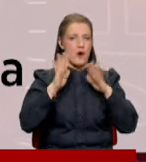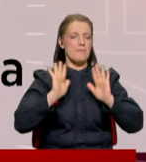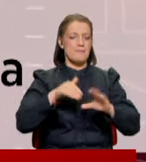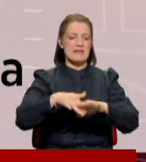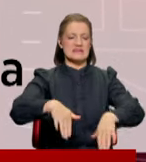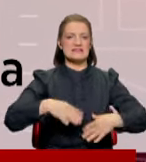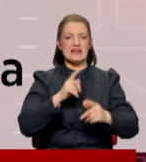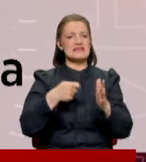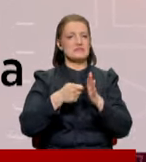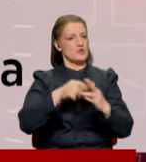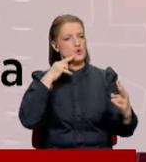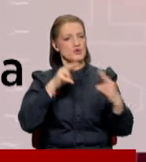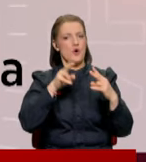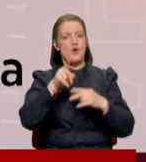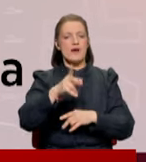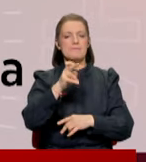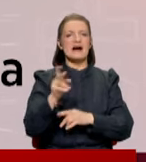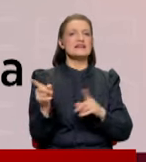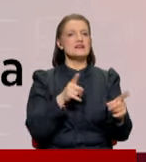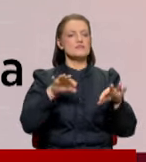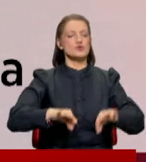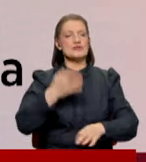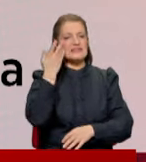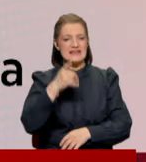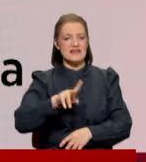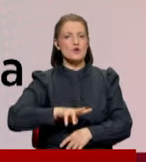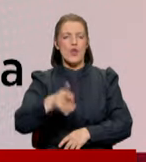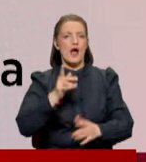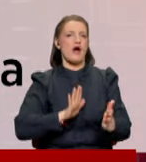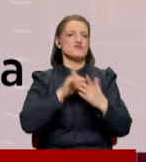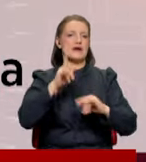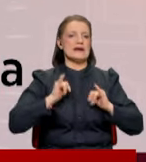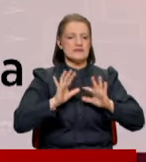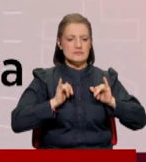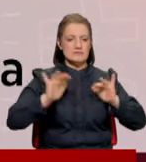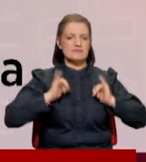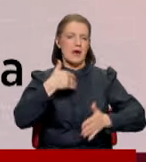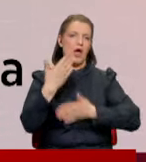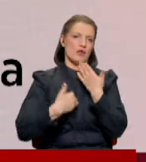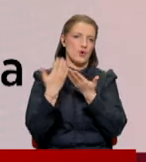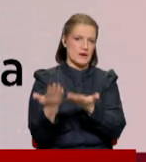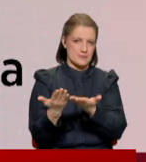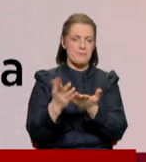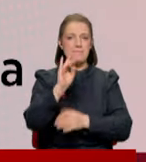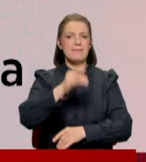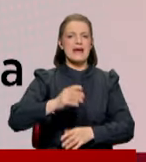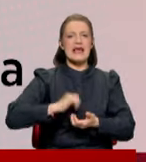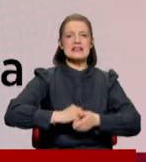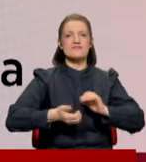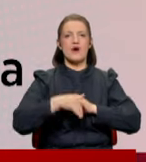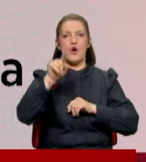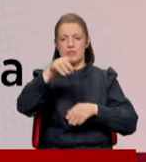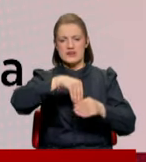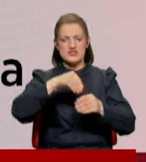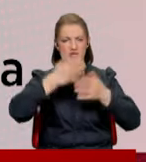meclisten isimlerle görüşüyoruz onlar da partilerinin bugün izlediği politikaya karşı rahatsızlıklarını da dile Getiriyorlar MHP ile ittifak